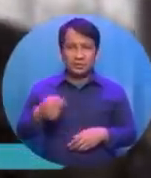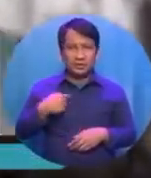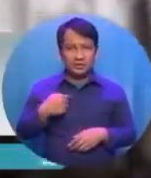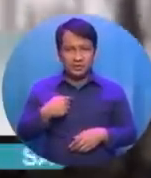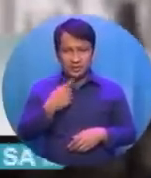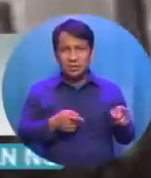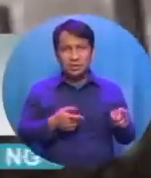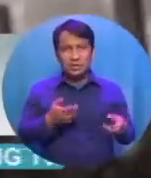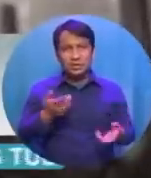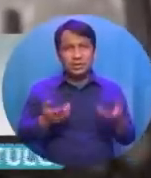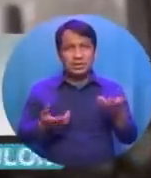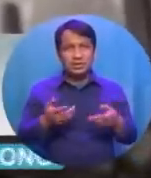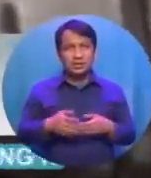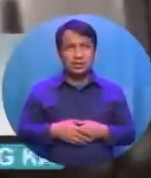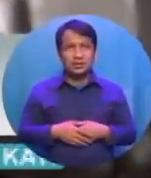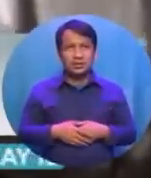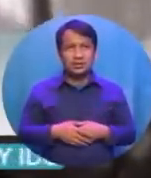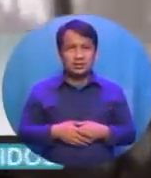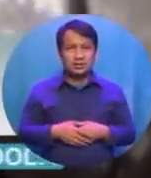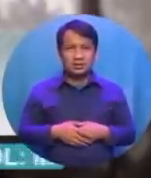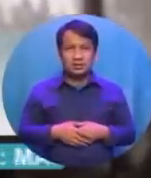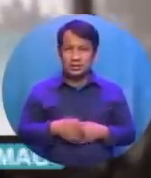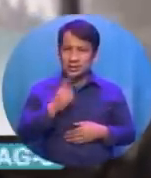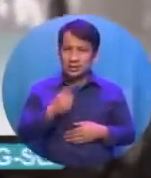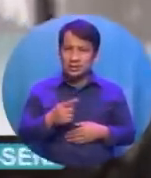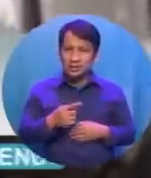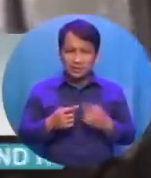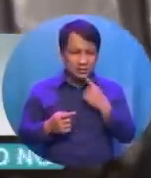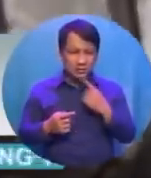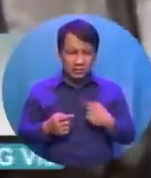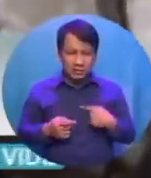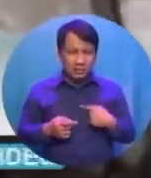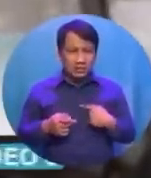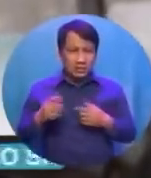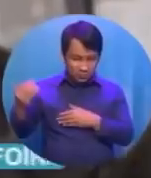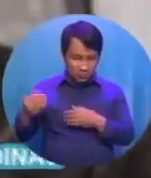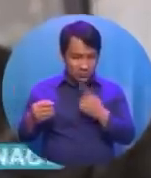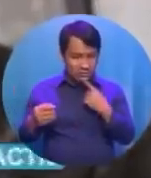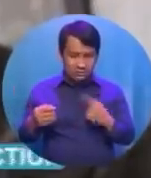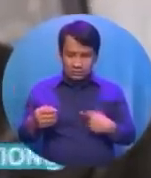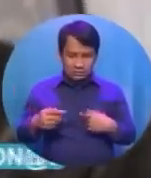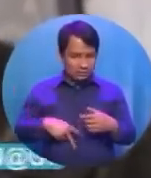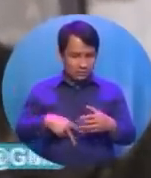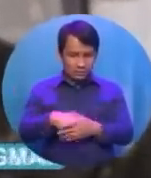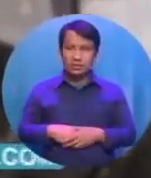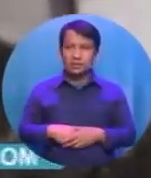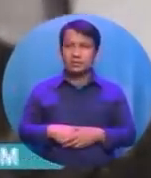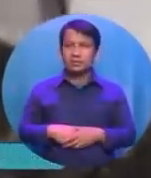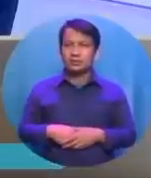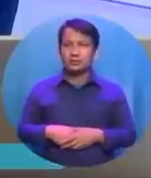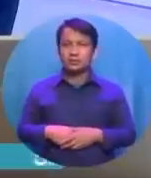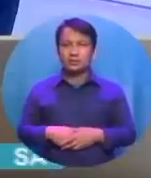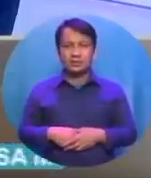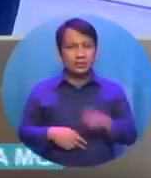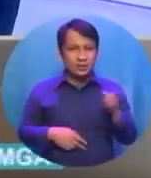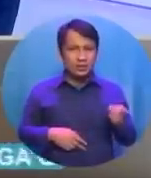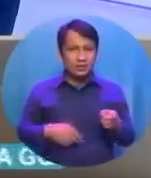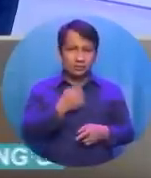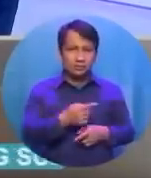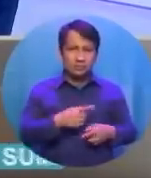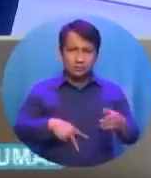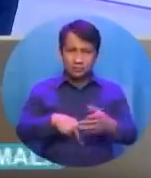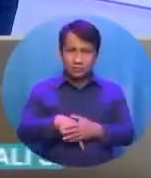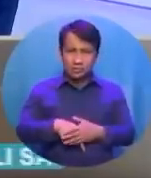nagdududa po ako kasi hindi po si kasi nagsabi na buntis po siya umalis eh. Ah, nung umalis siya, hindi mo alam kung